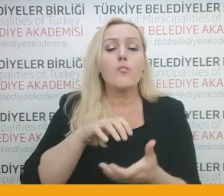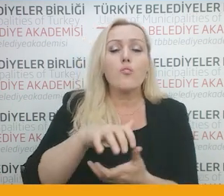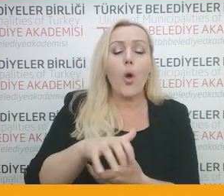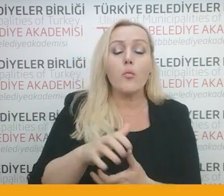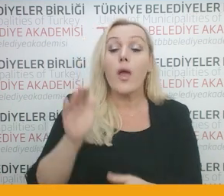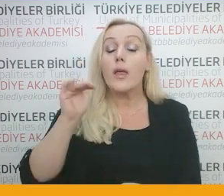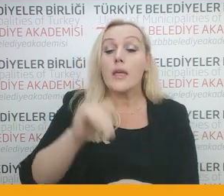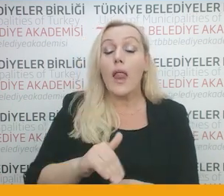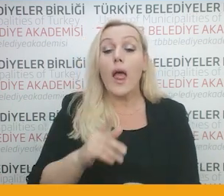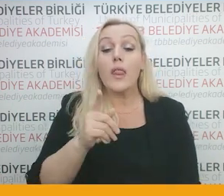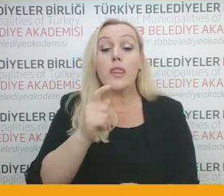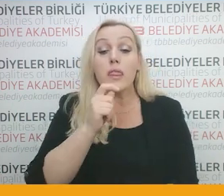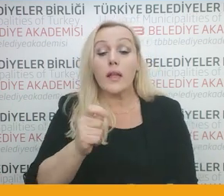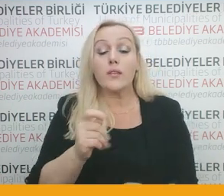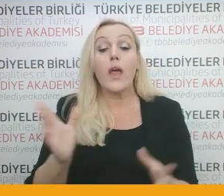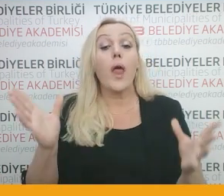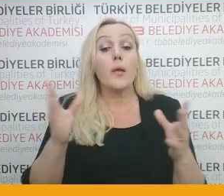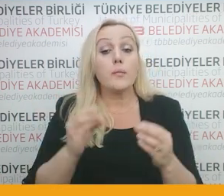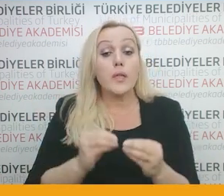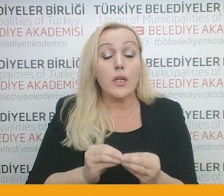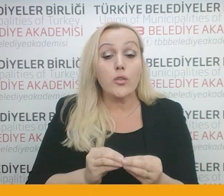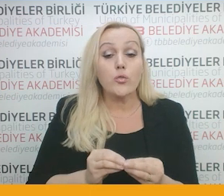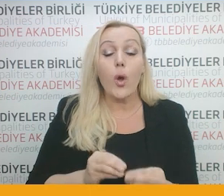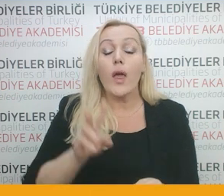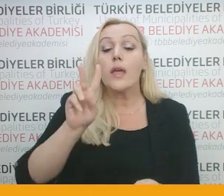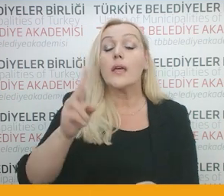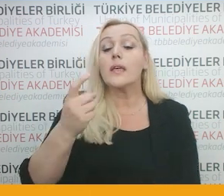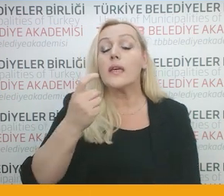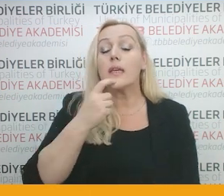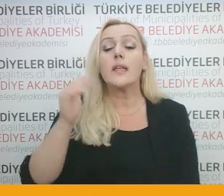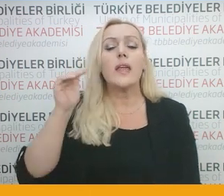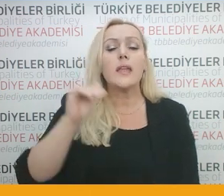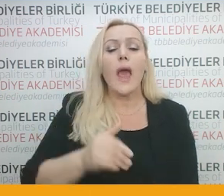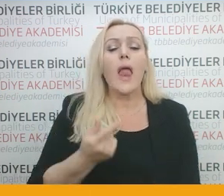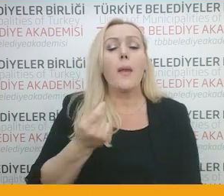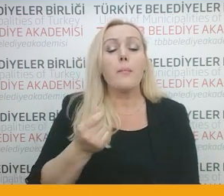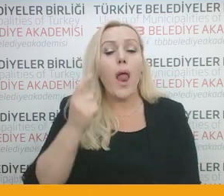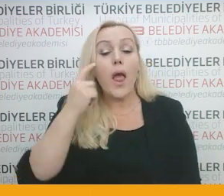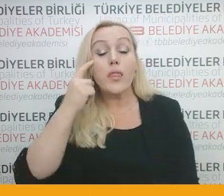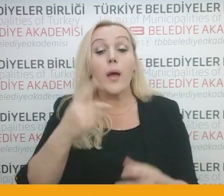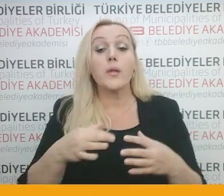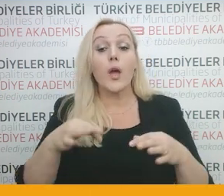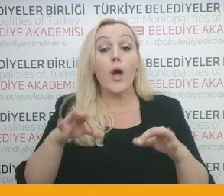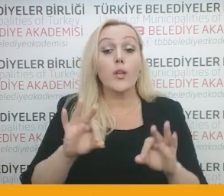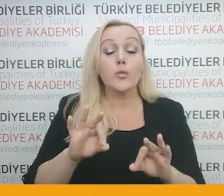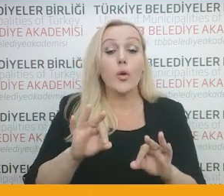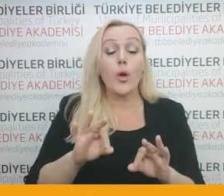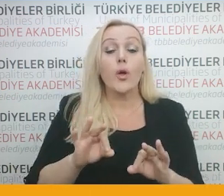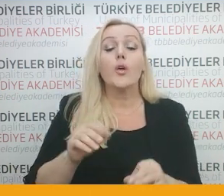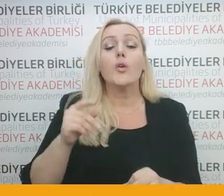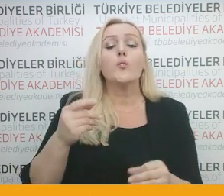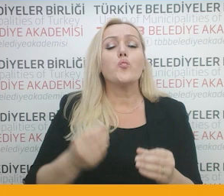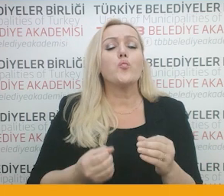gider tekliflerini birleştirip gelir bütçesini ve izleyen 2 yılın gelir tahminlerini hazırlayarak bütçe ilke ve hedefleri doğrultusunda kurumun bütçe